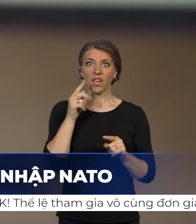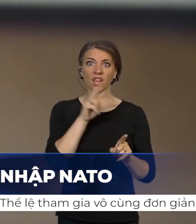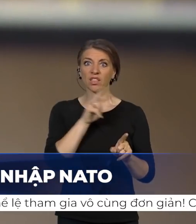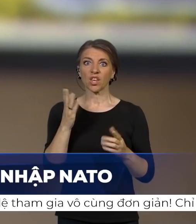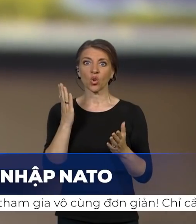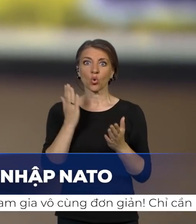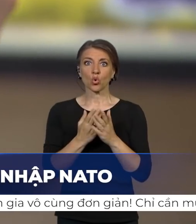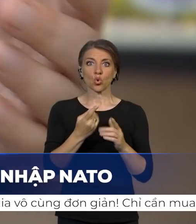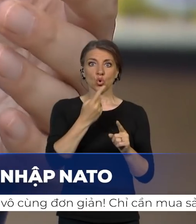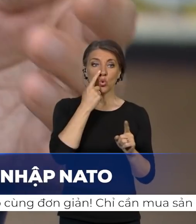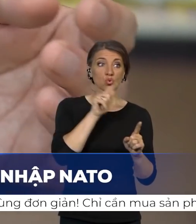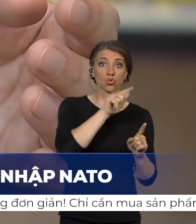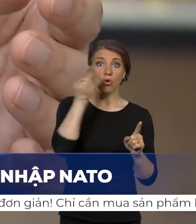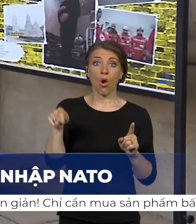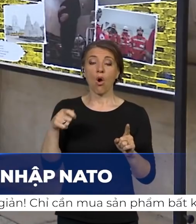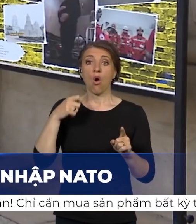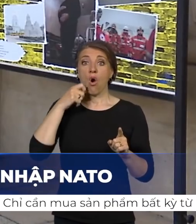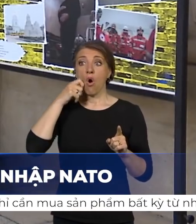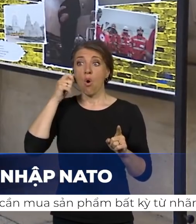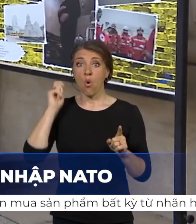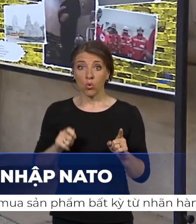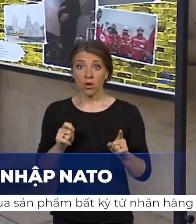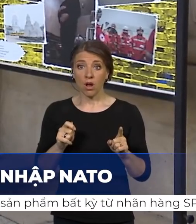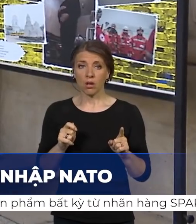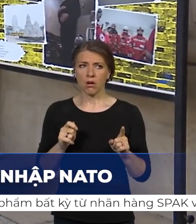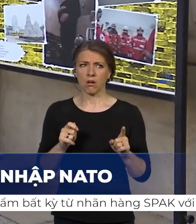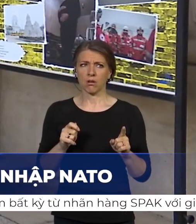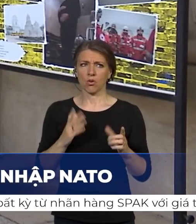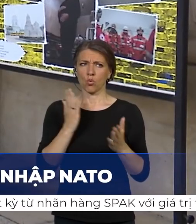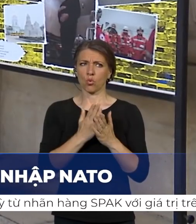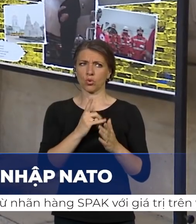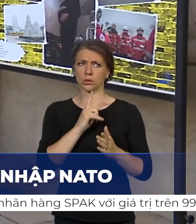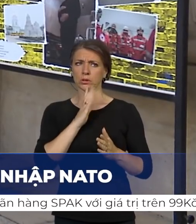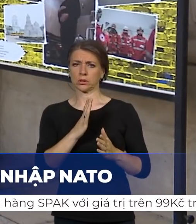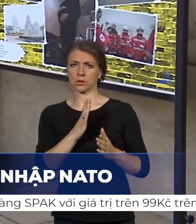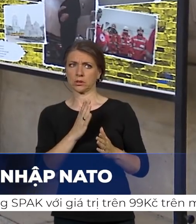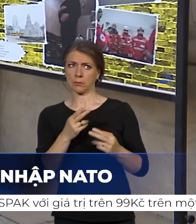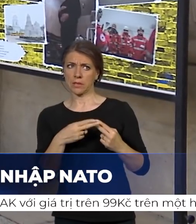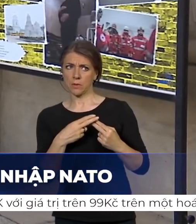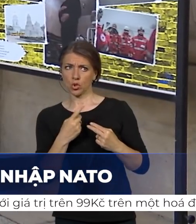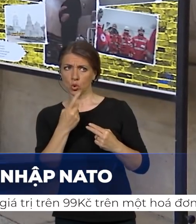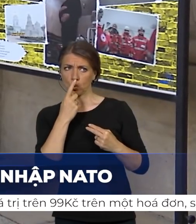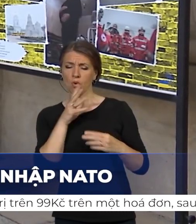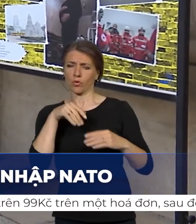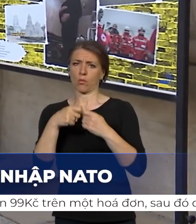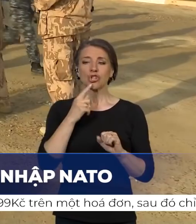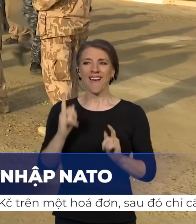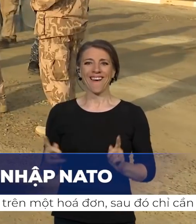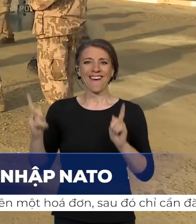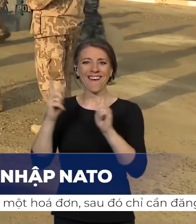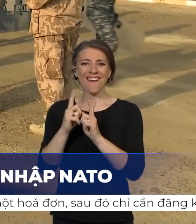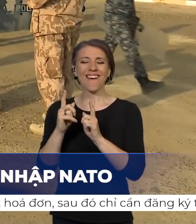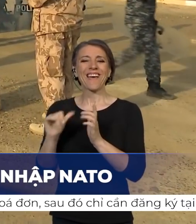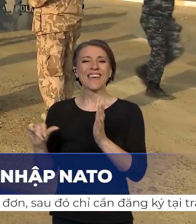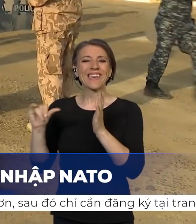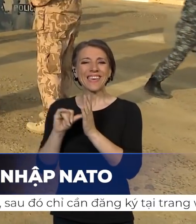sự trung lập từ lâu đã mang lại cho họ một phần an ninh. Tuy nhiên, thời điểm họ thấy rằng điều đó không có nghĩa lý gì với Nga thì buộc họ phải